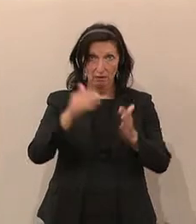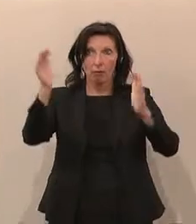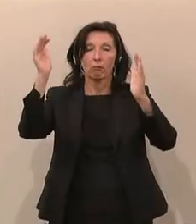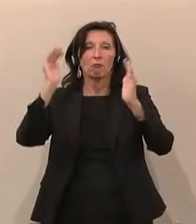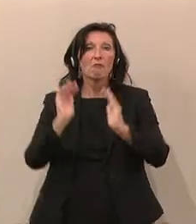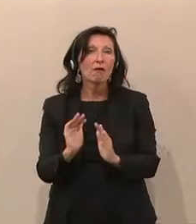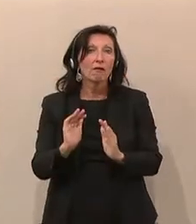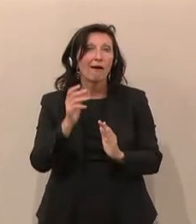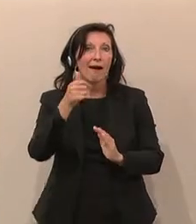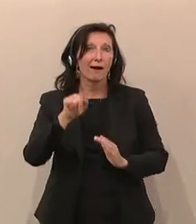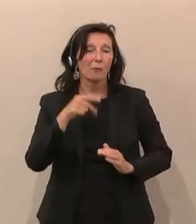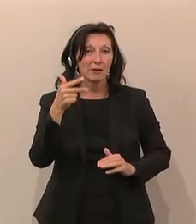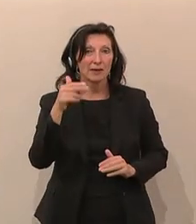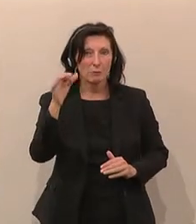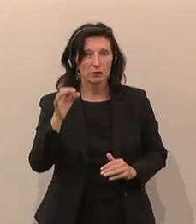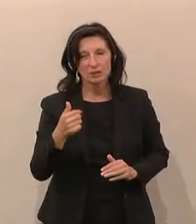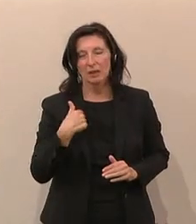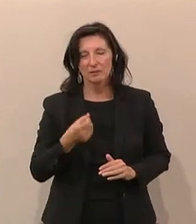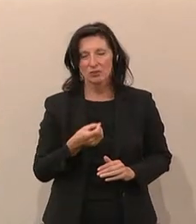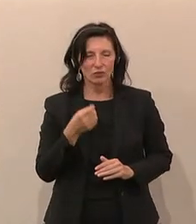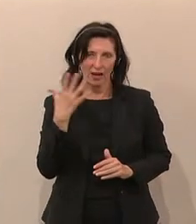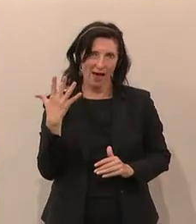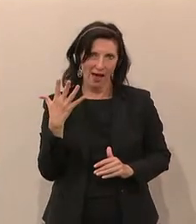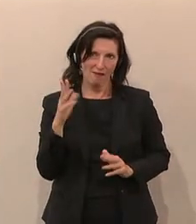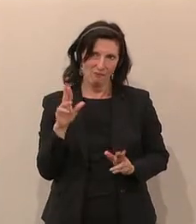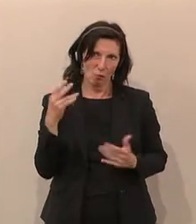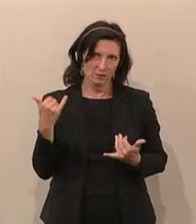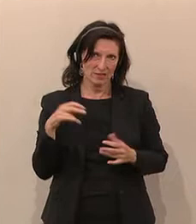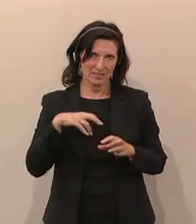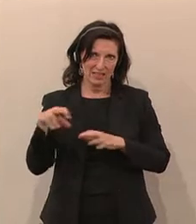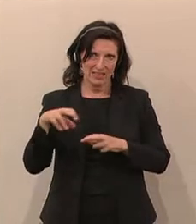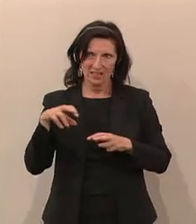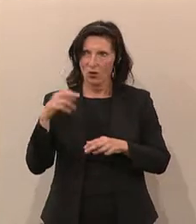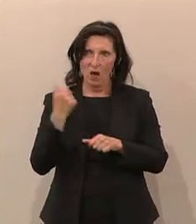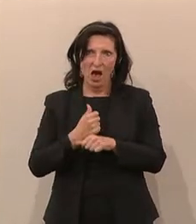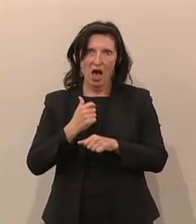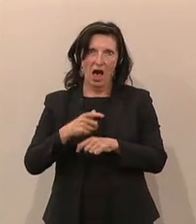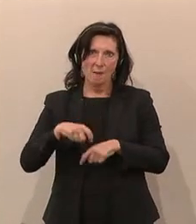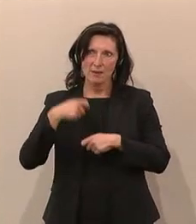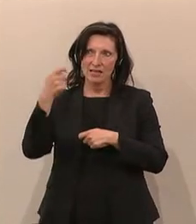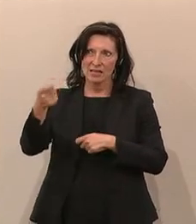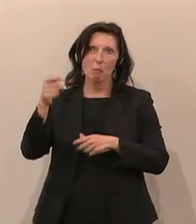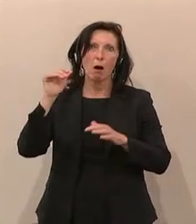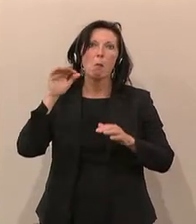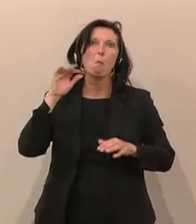wurde. Aber mir ist schon klar, warum die derzeitige Regierung den Arbeitgebern Geschenke machen